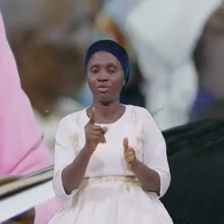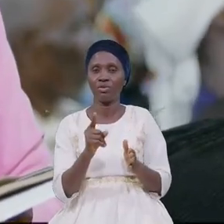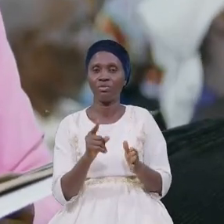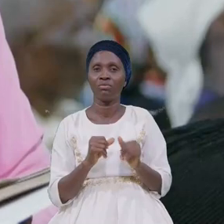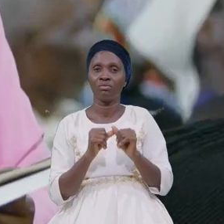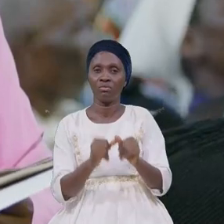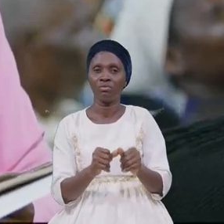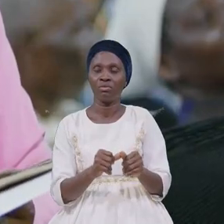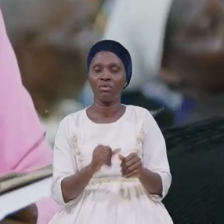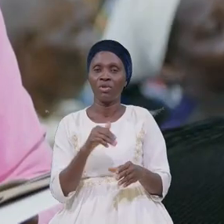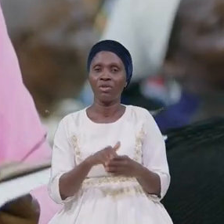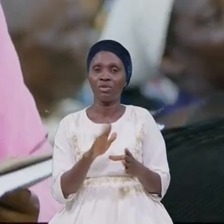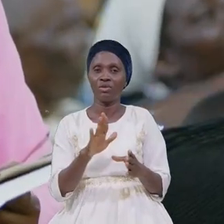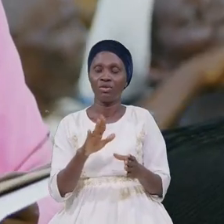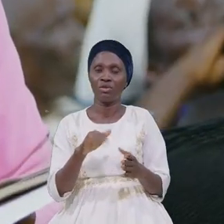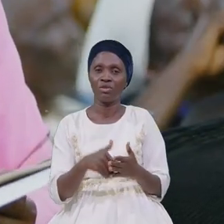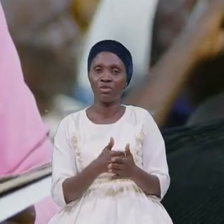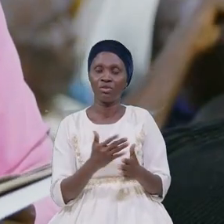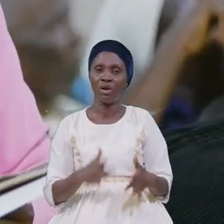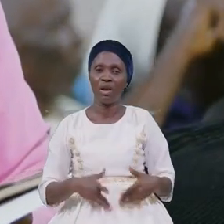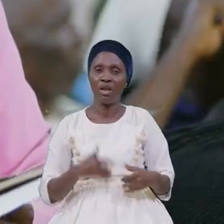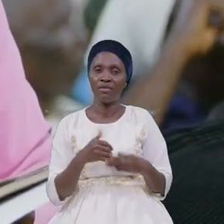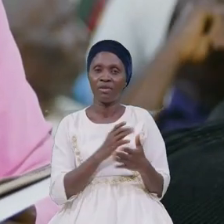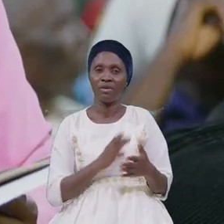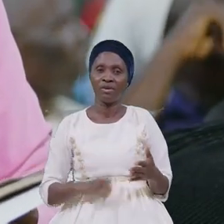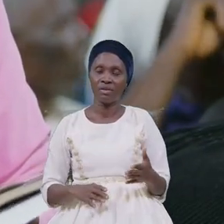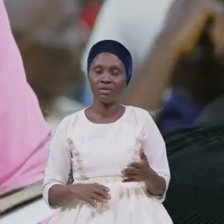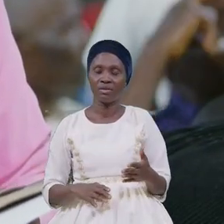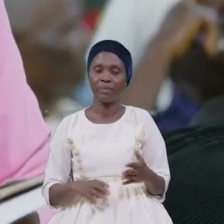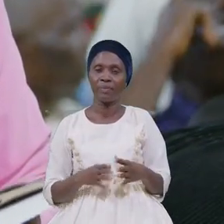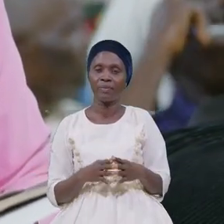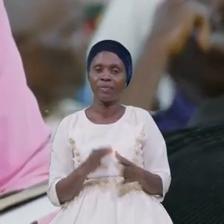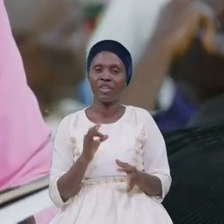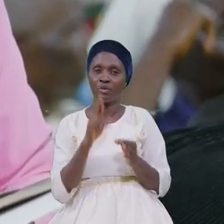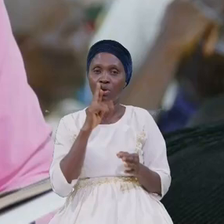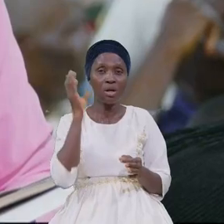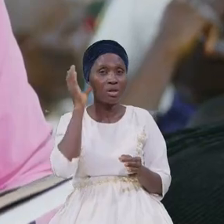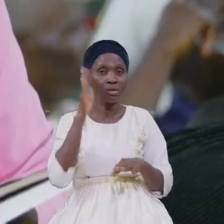Dès que vous cliquez sur le lien, un formulaire va s'afficher.